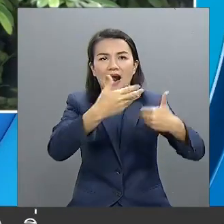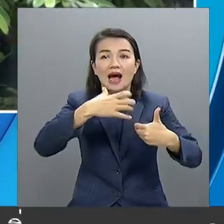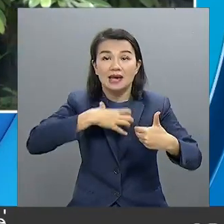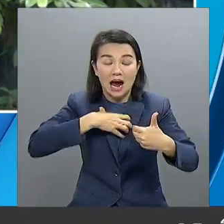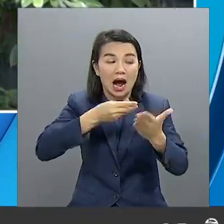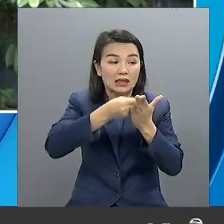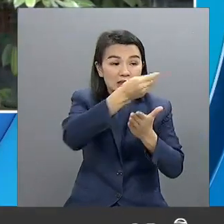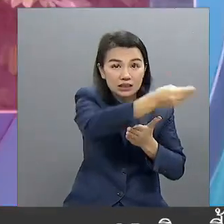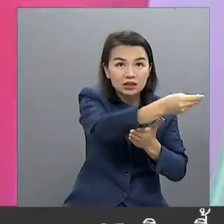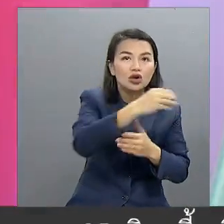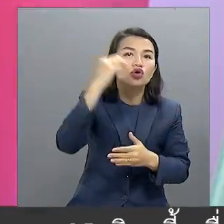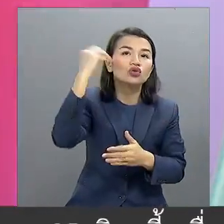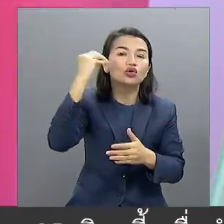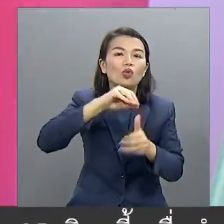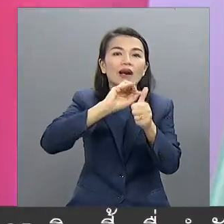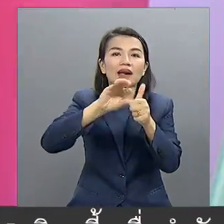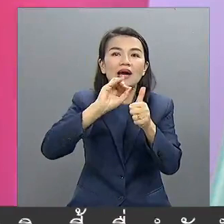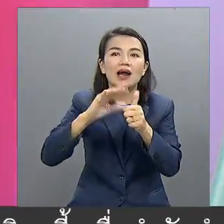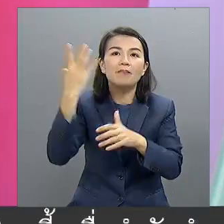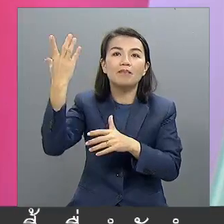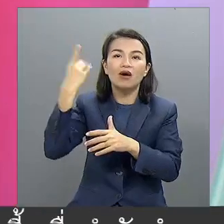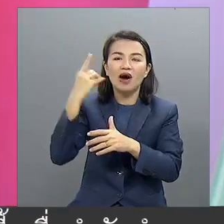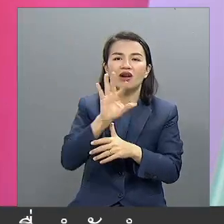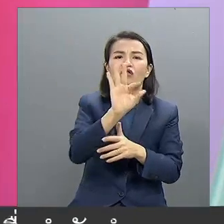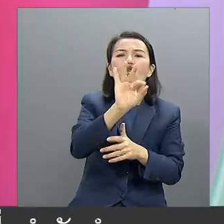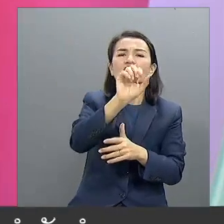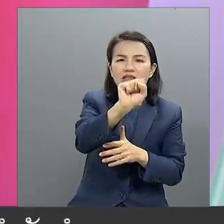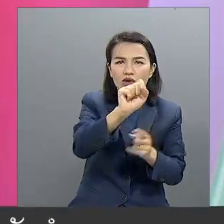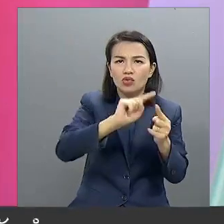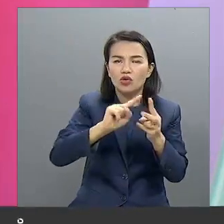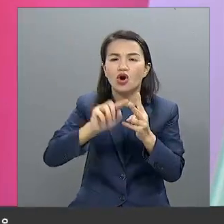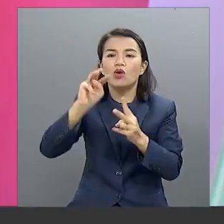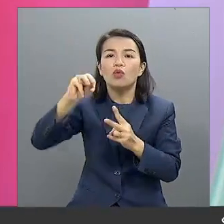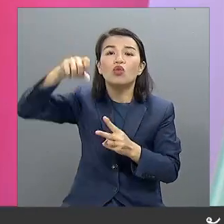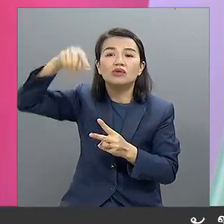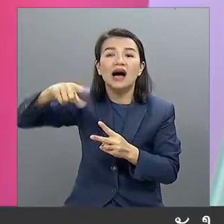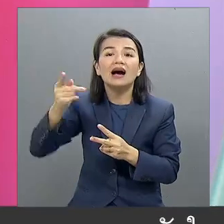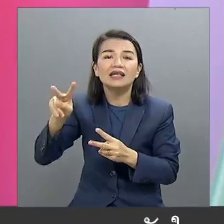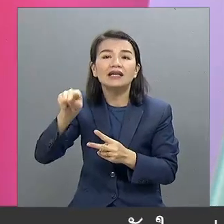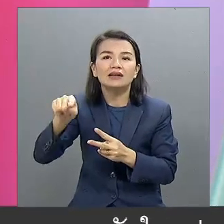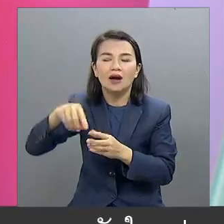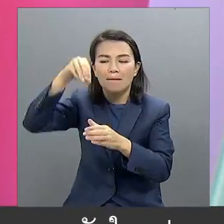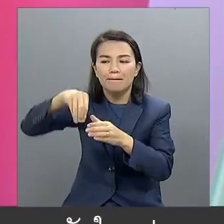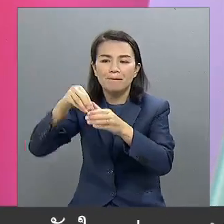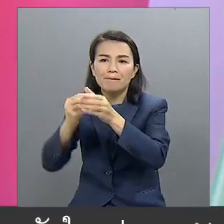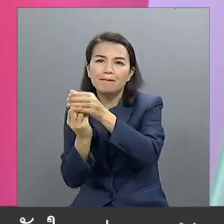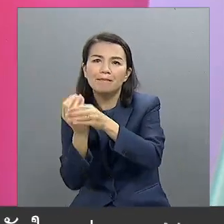อนนี้มีปอน fått sealวันนี้ก็บสังกรรม ปvideo, 3,000่